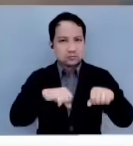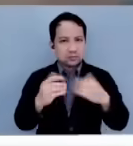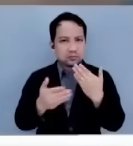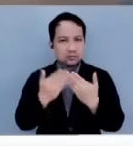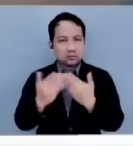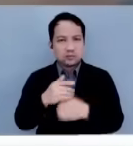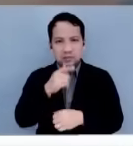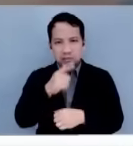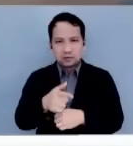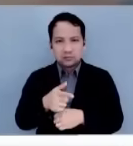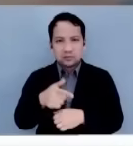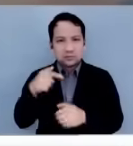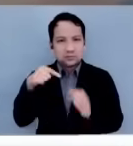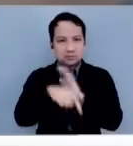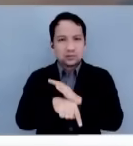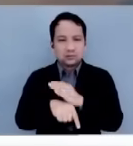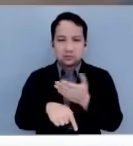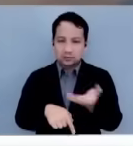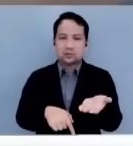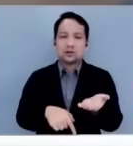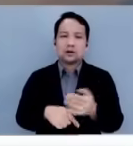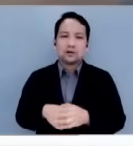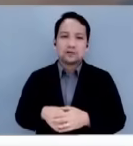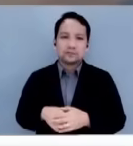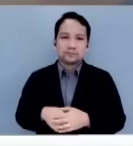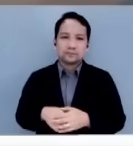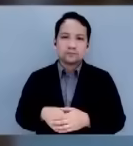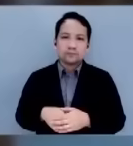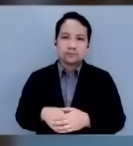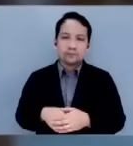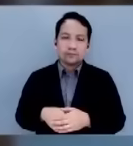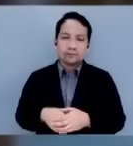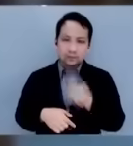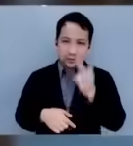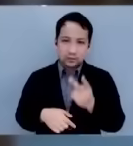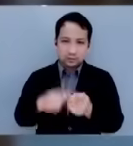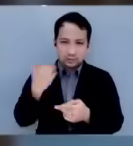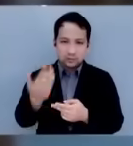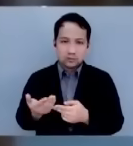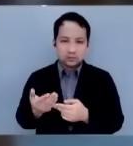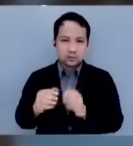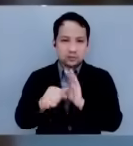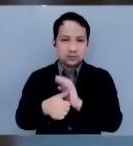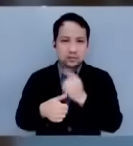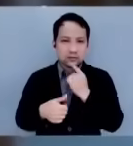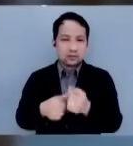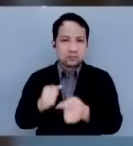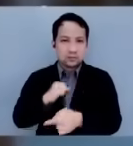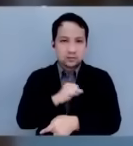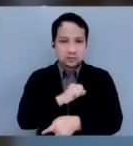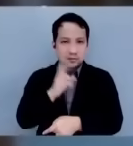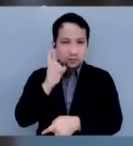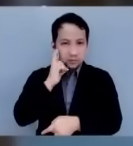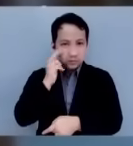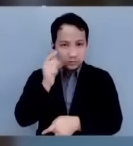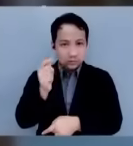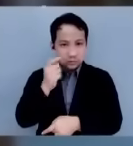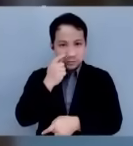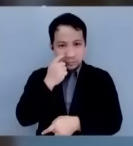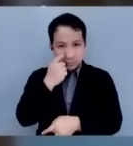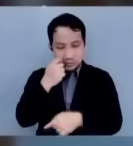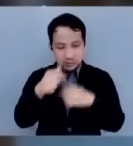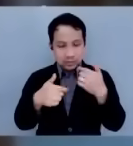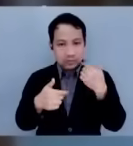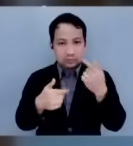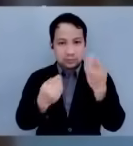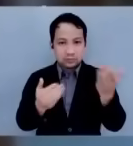sinasalvage pa o matatagpuan ng patay ito ang sinabi ni Senador Raffy sa pagdinig kanina